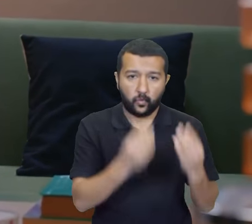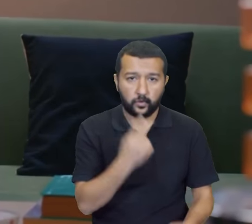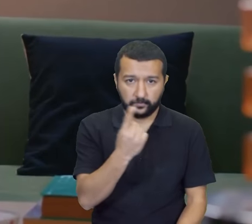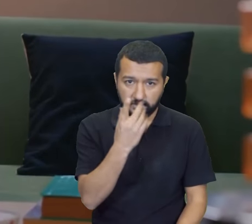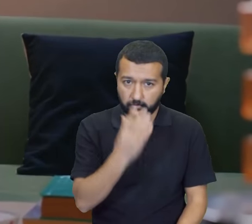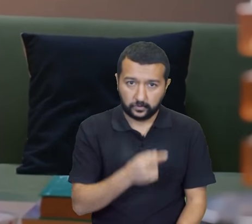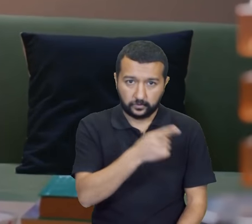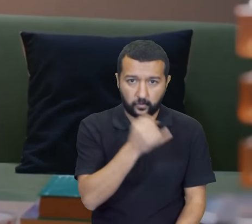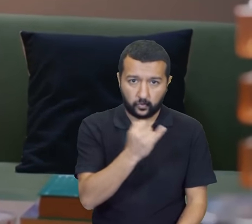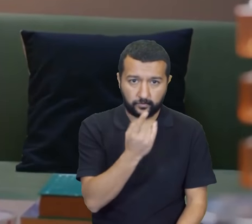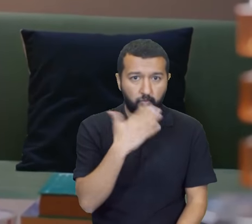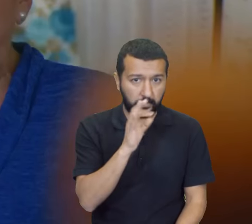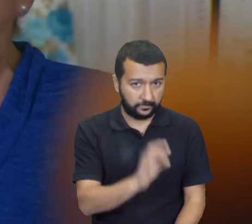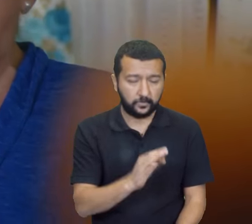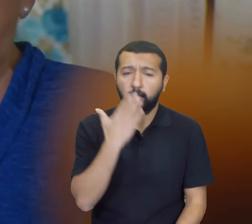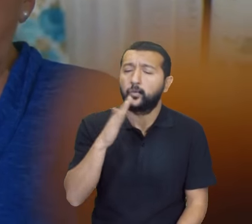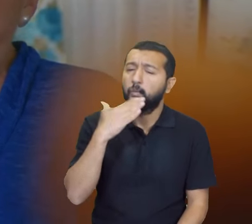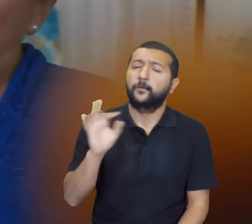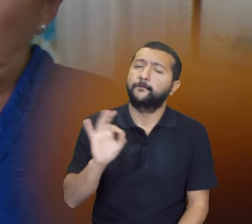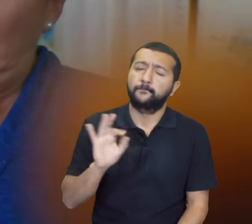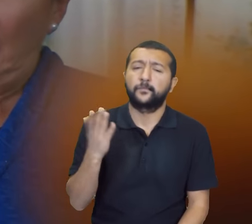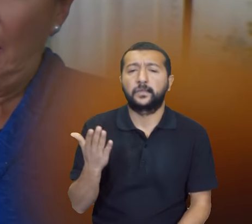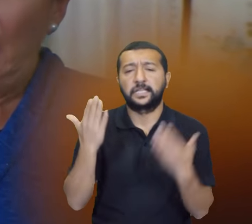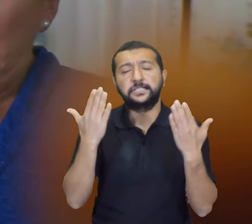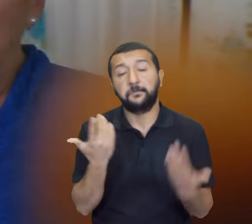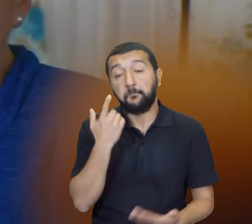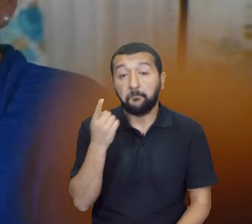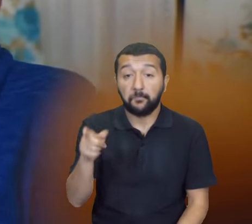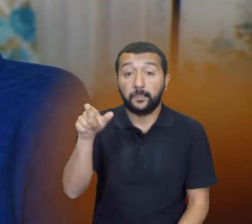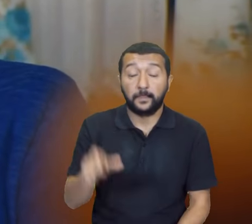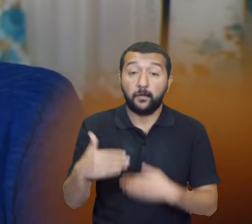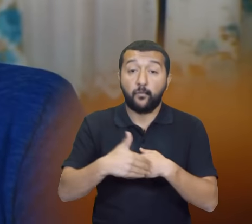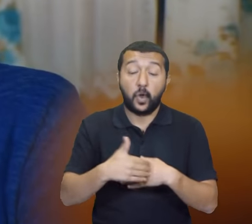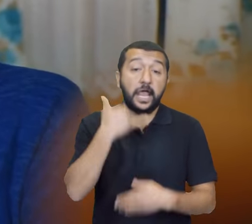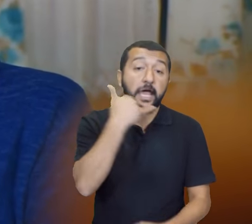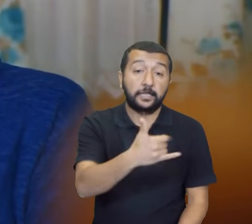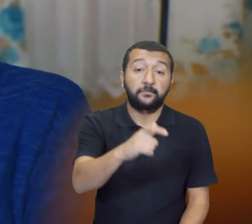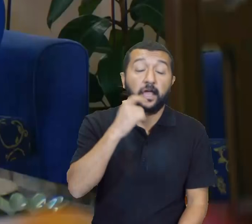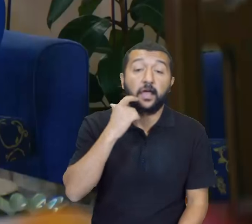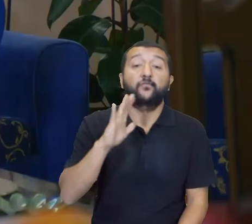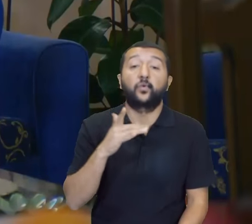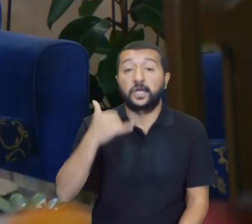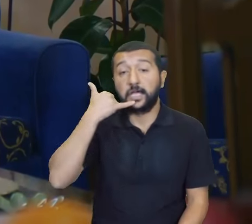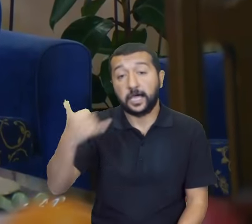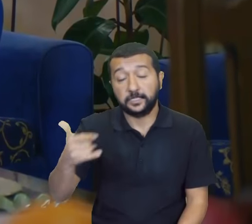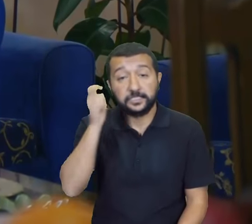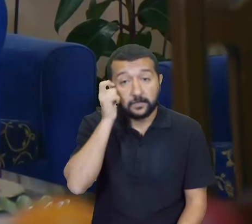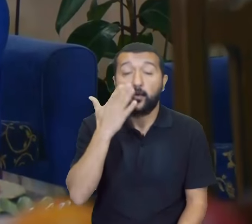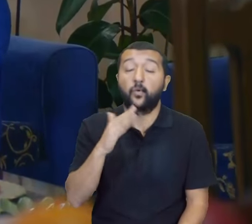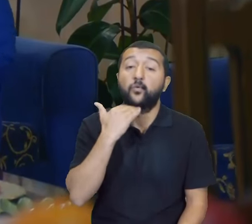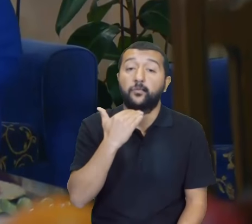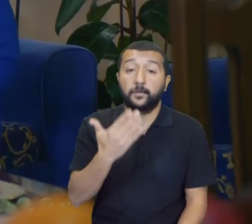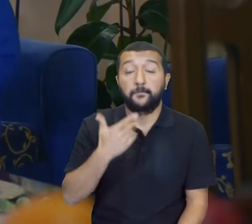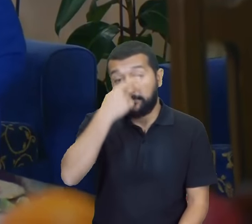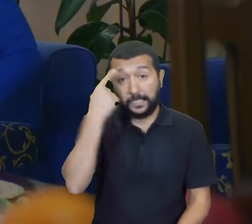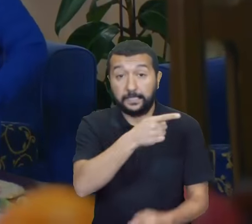bir şey mi oldu? Yani kötü bir şey yok değil mi? Yok, inşallah yani. Hayır, muayenehaneye aradım, cevap vermiyor. Cep telefonuna da ulaşılamıyor.